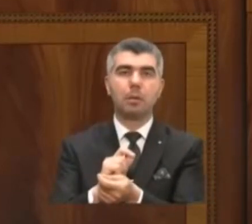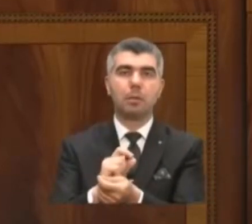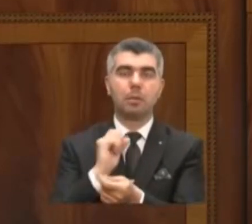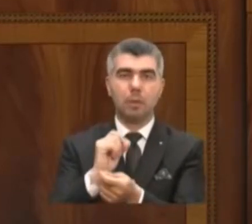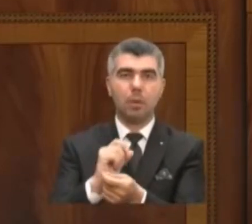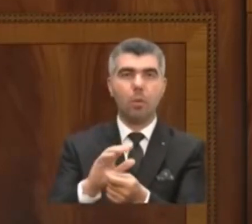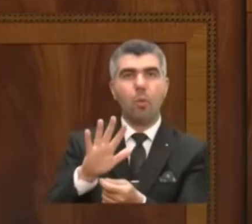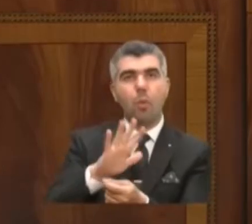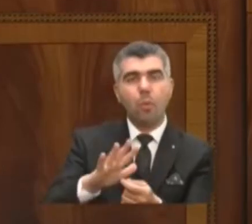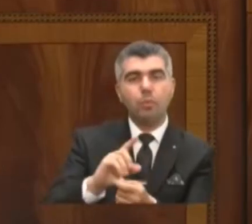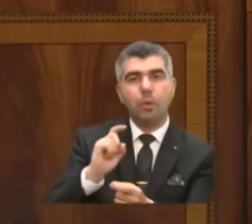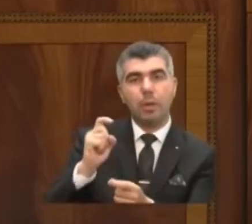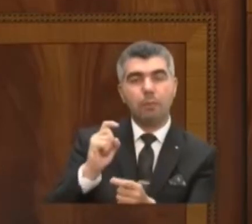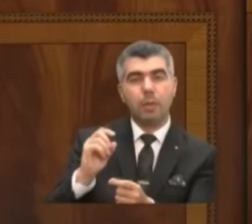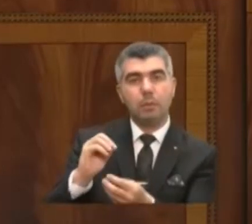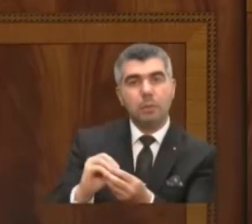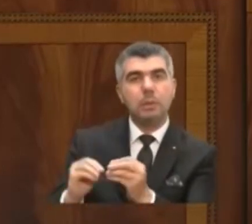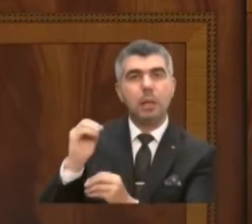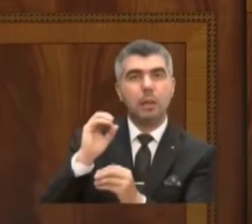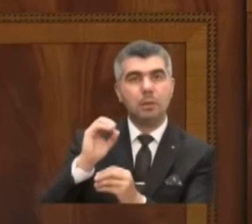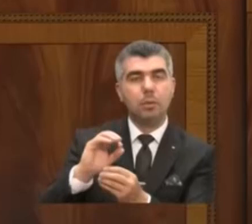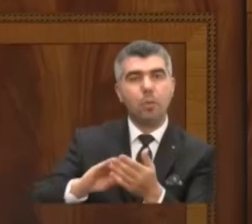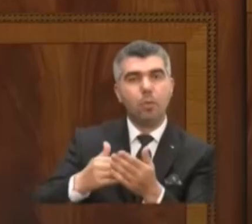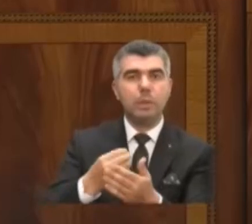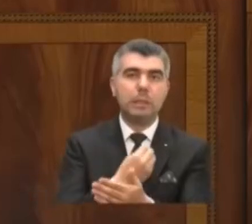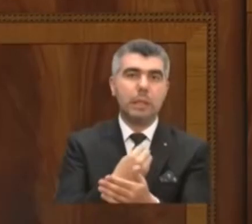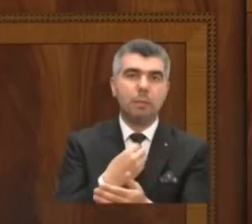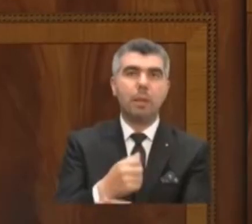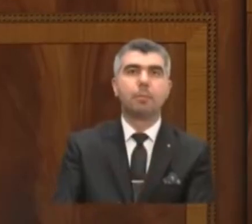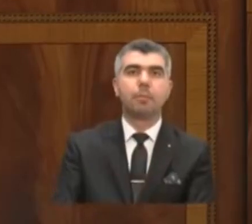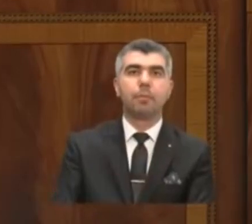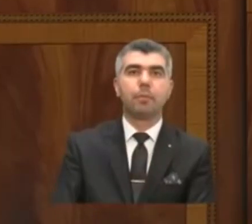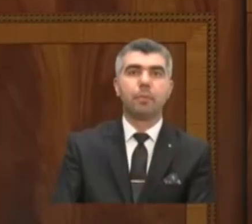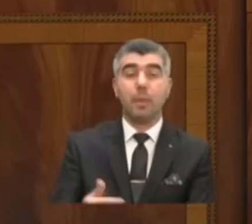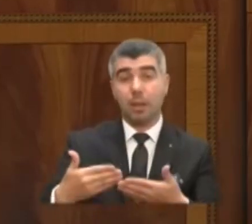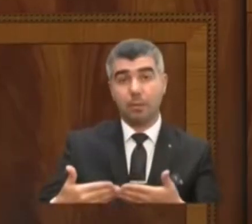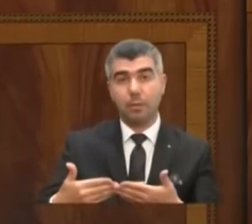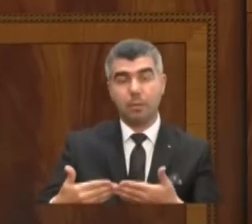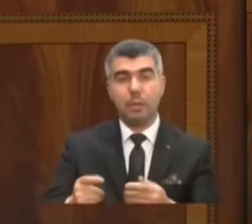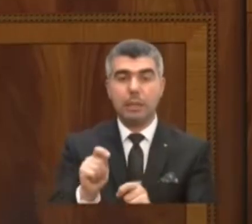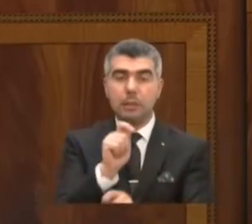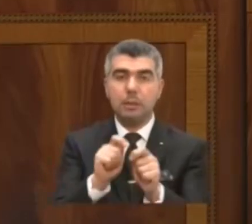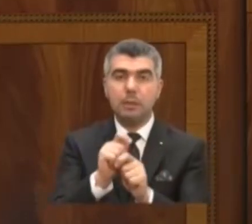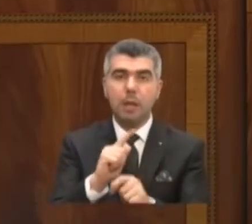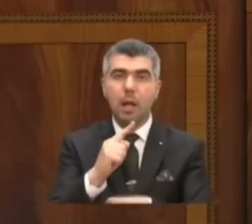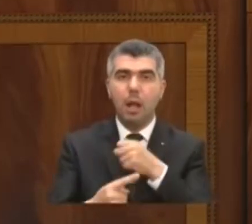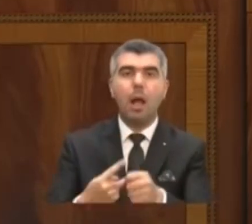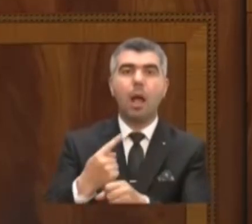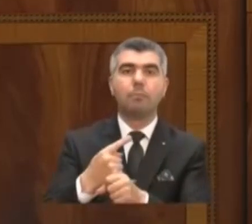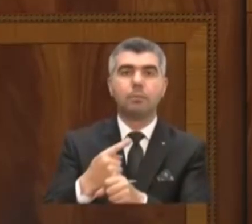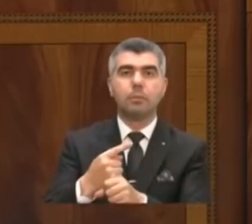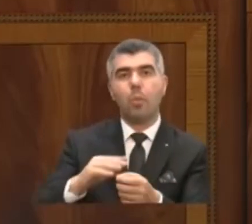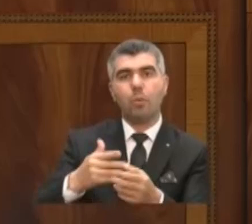يخرجوا إمكانيات باش يخرجوا أطباء موجودين. ولكن هذا الشيء خصنا نبداوه من الآن، وغادي نبداو في السنة المقبلة، وغادي